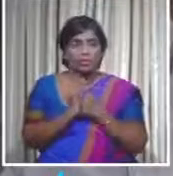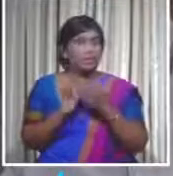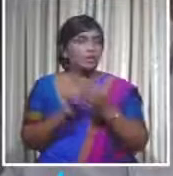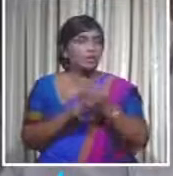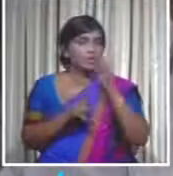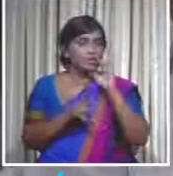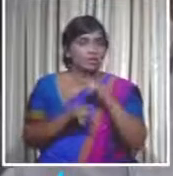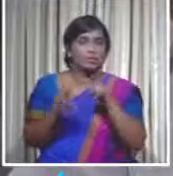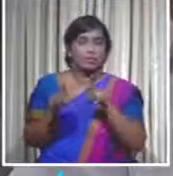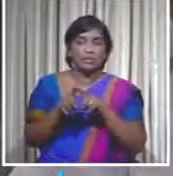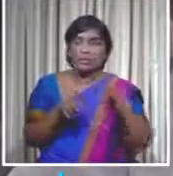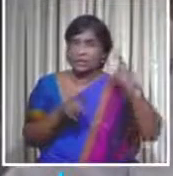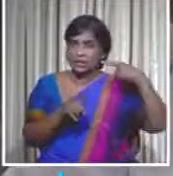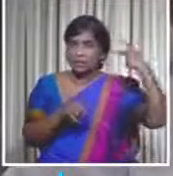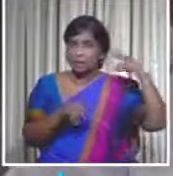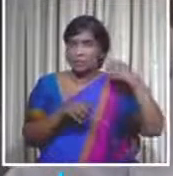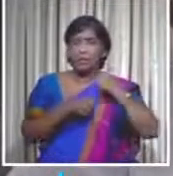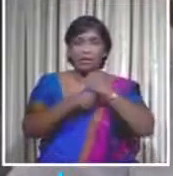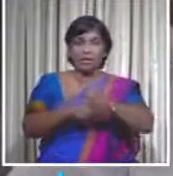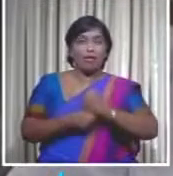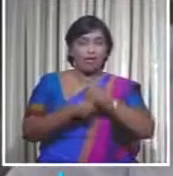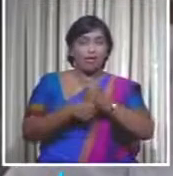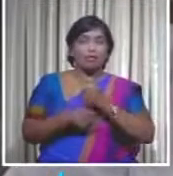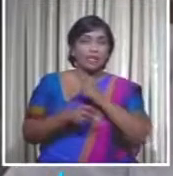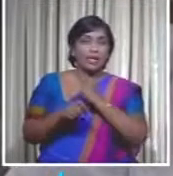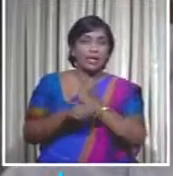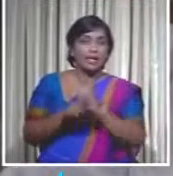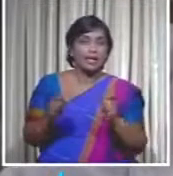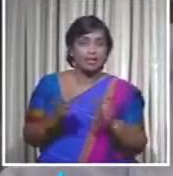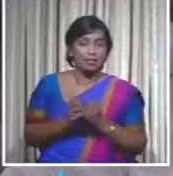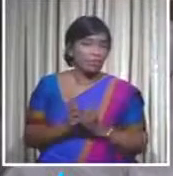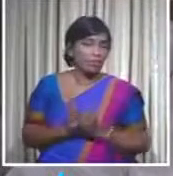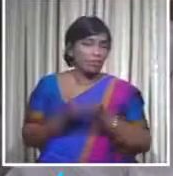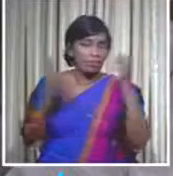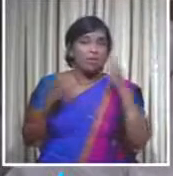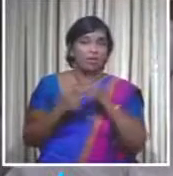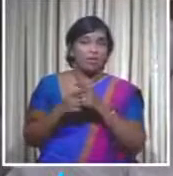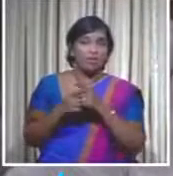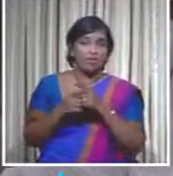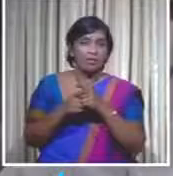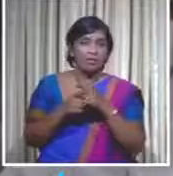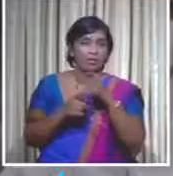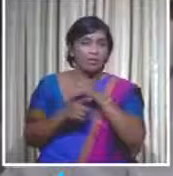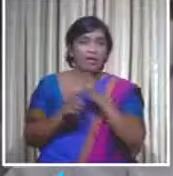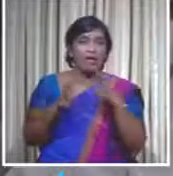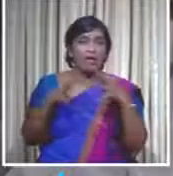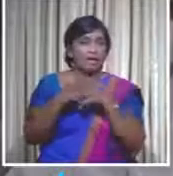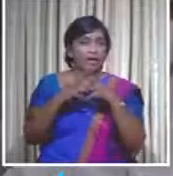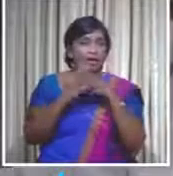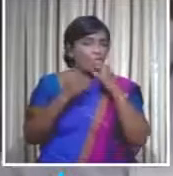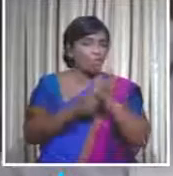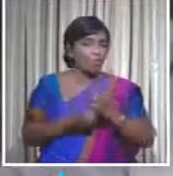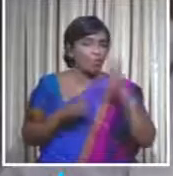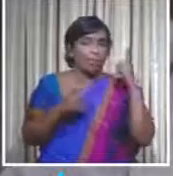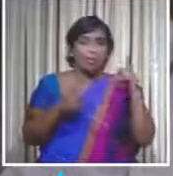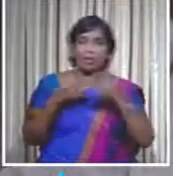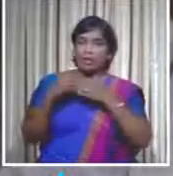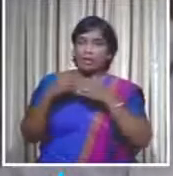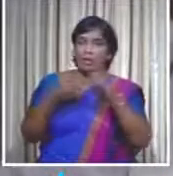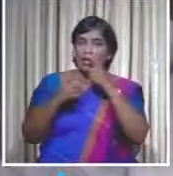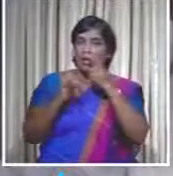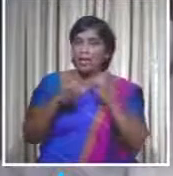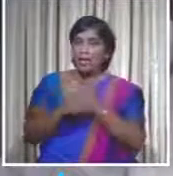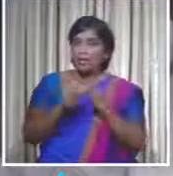සභාපතිතුමනි ඊයේ පෙරේදා රේස් කෝස් එකේ ගෑස් ලීක් එකෙන් පිපුරුණා. වැලිගම පිපුරුණා. මේ දිගටම ගෑස්